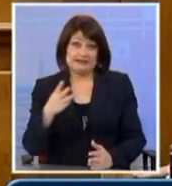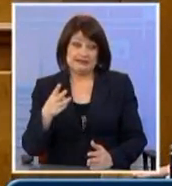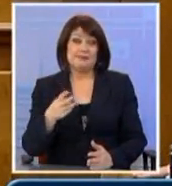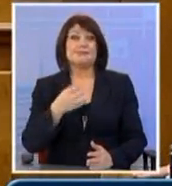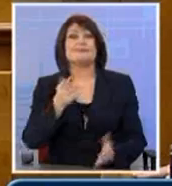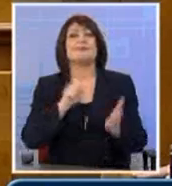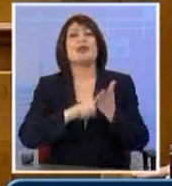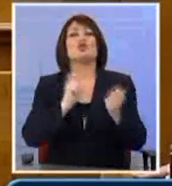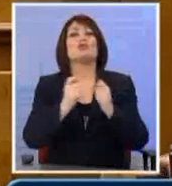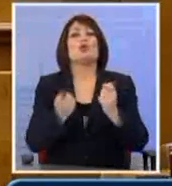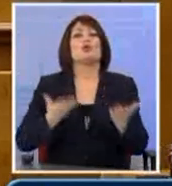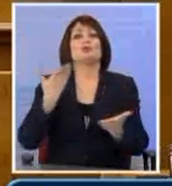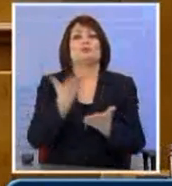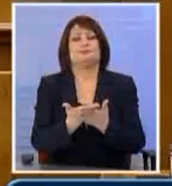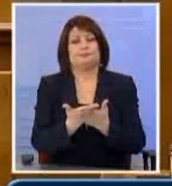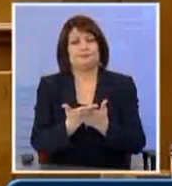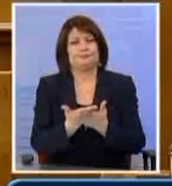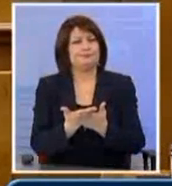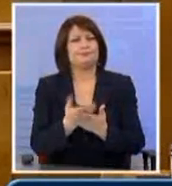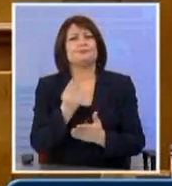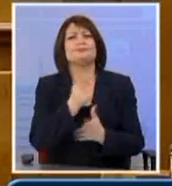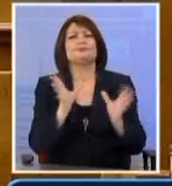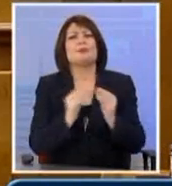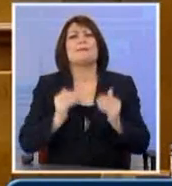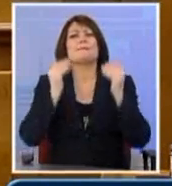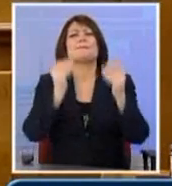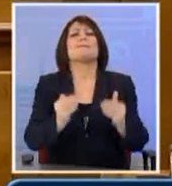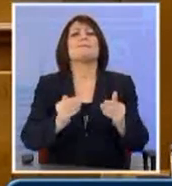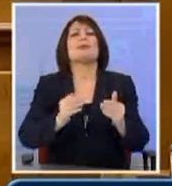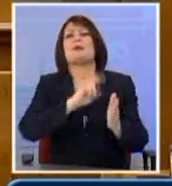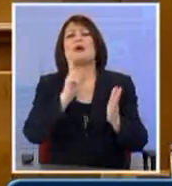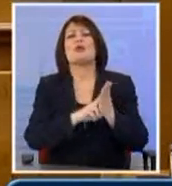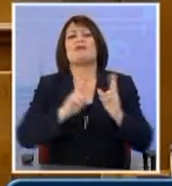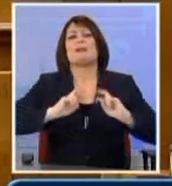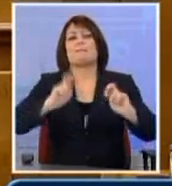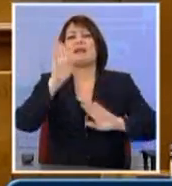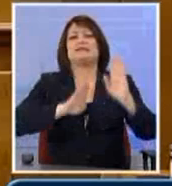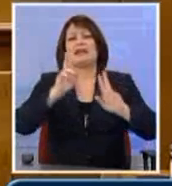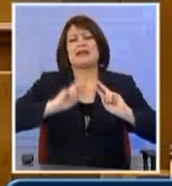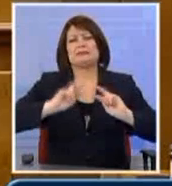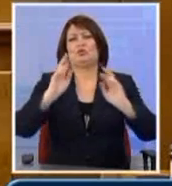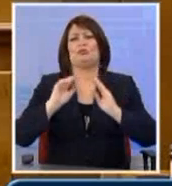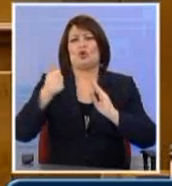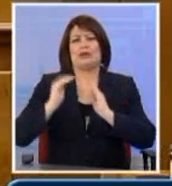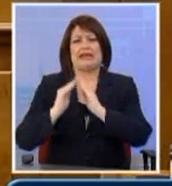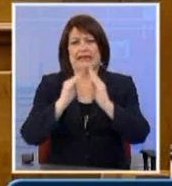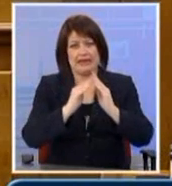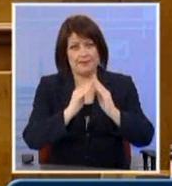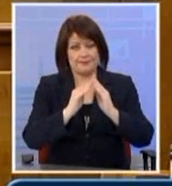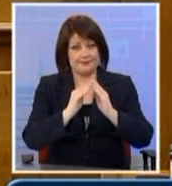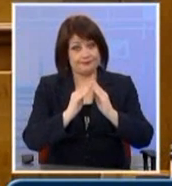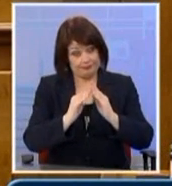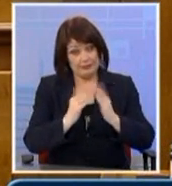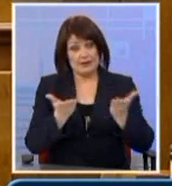Καταθέσατε μια τροπολογία για την παράταση της απαγόρευσης των πληστηριασμών της πρώτης